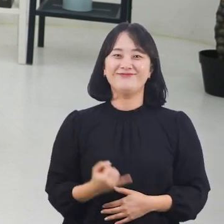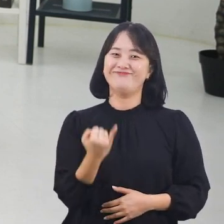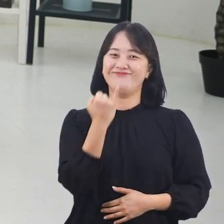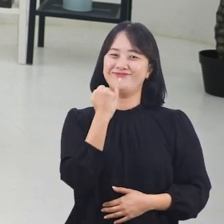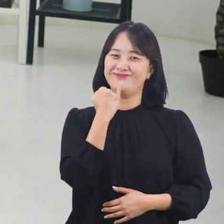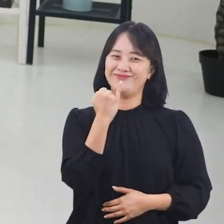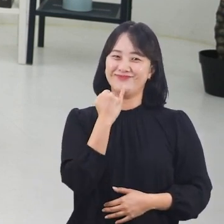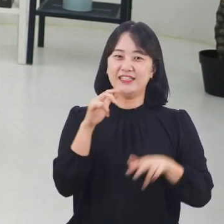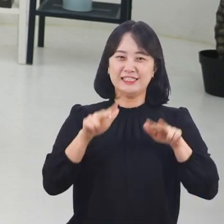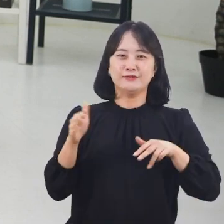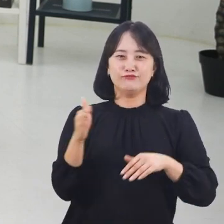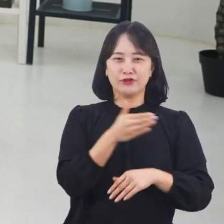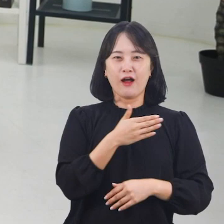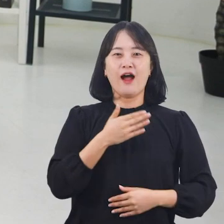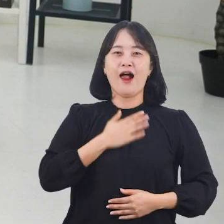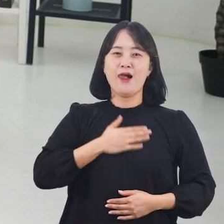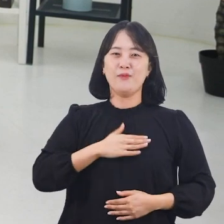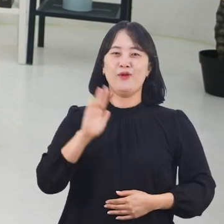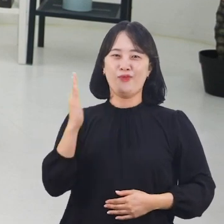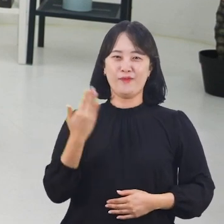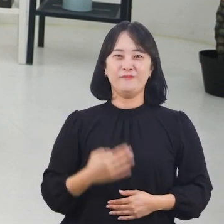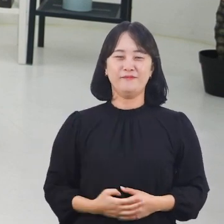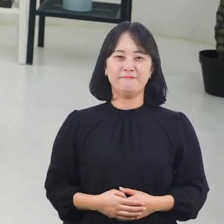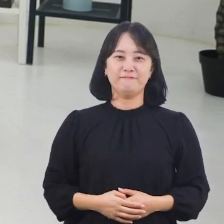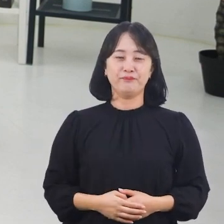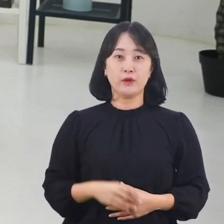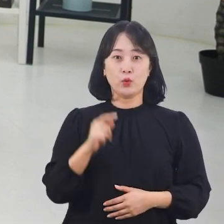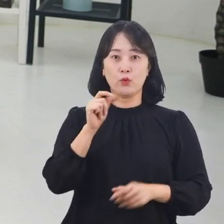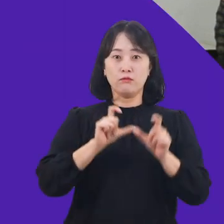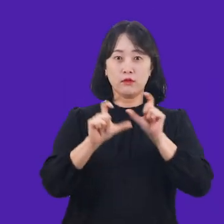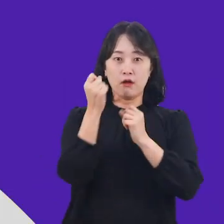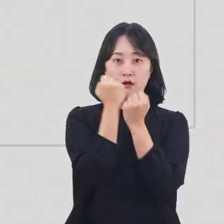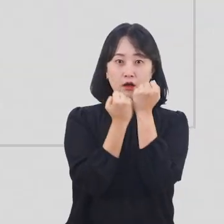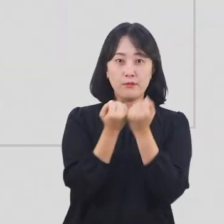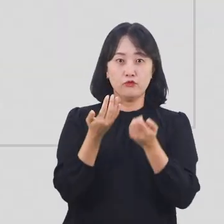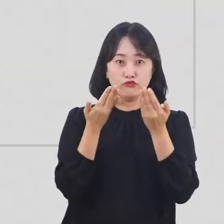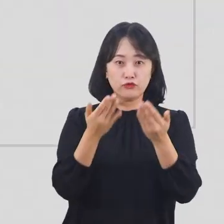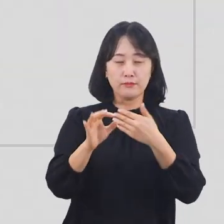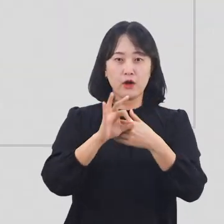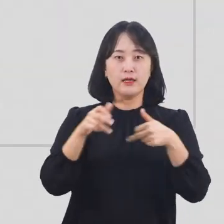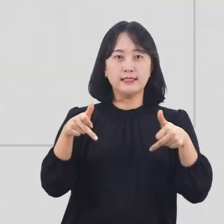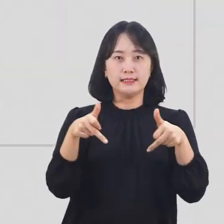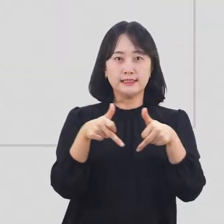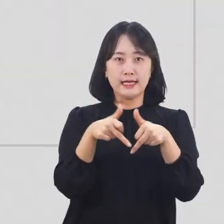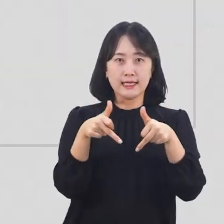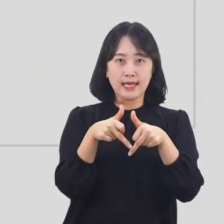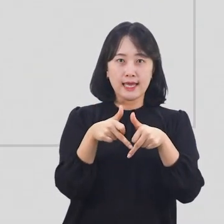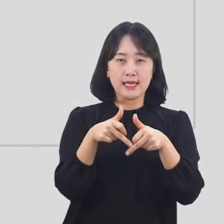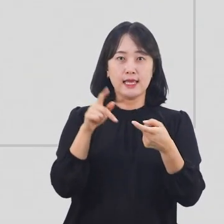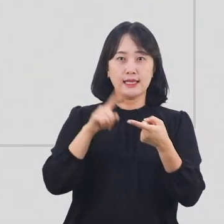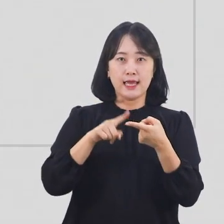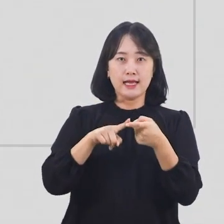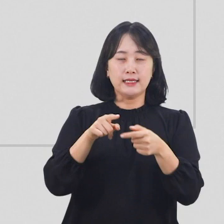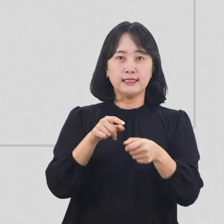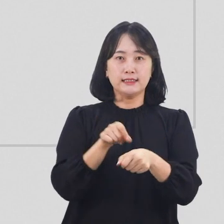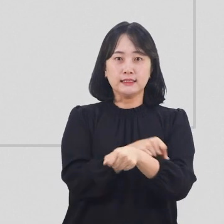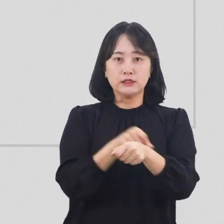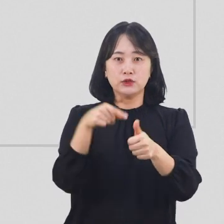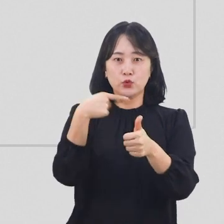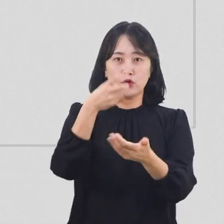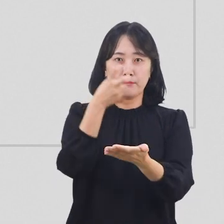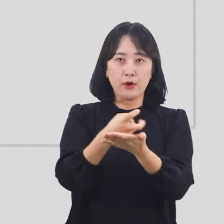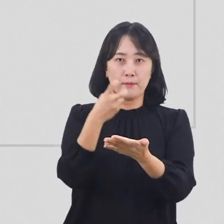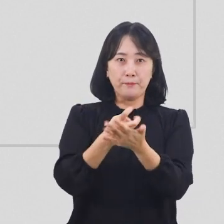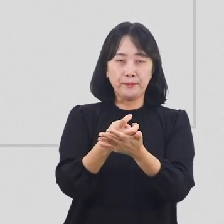괜찮습니다. 지금부터 정확하게 알면 되죠. 좀 더 설명을 드리자면 장애인 등에 대한 특수교육법 제2조 1항에